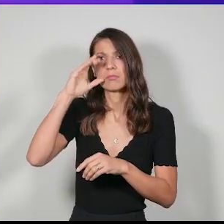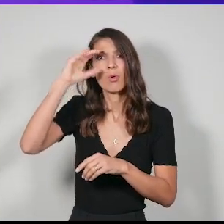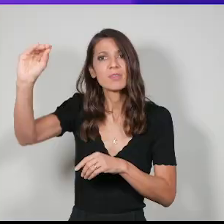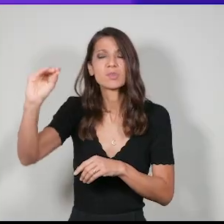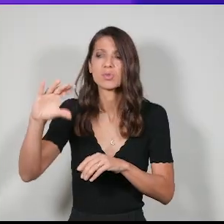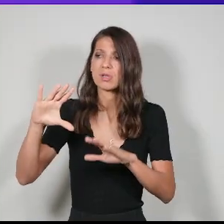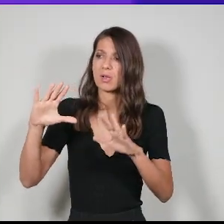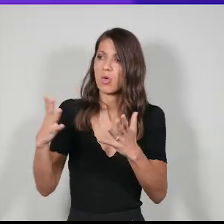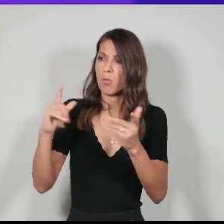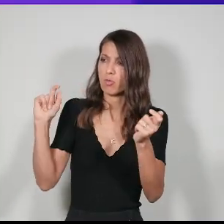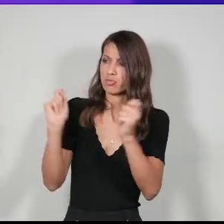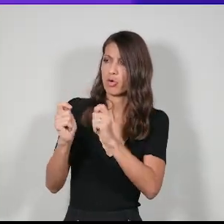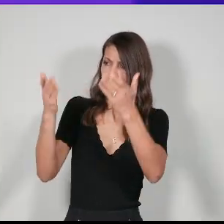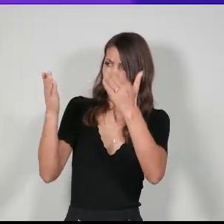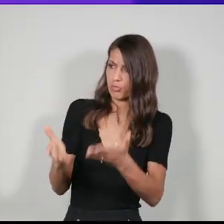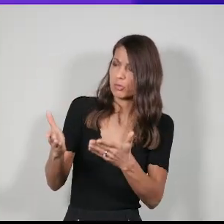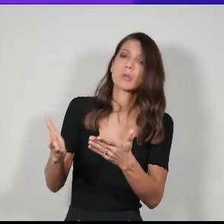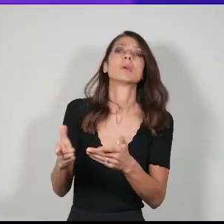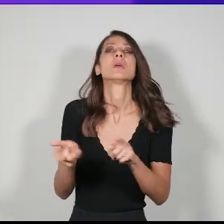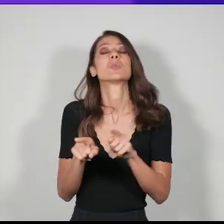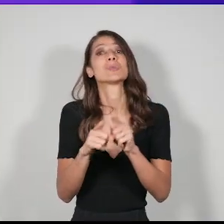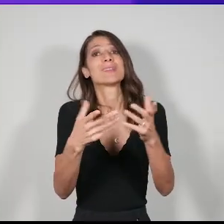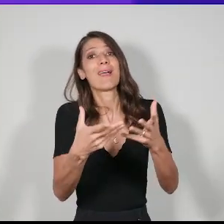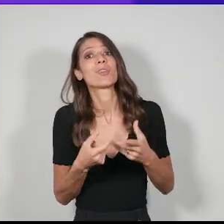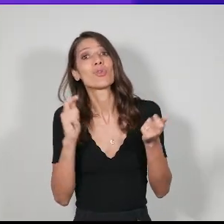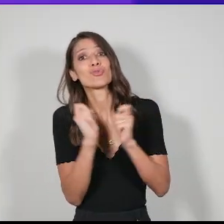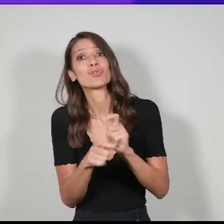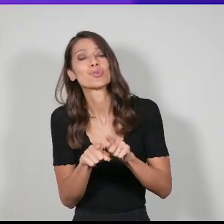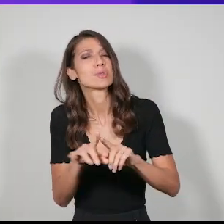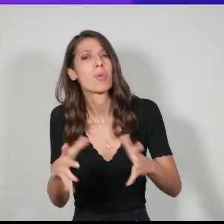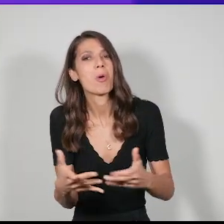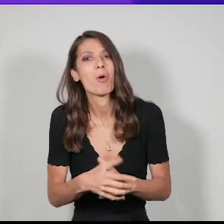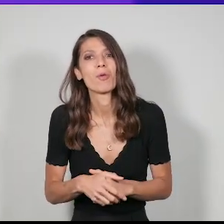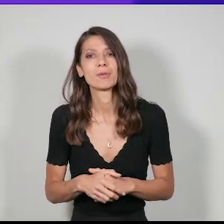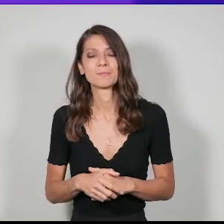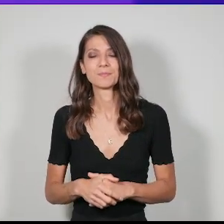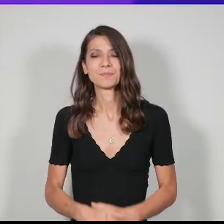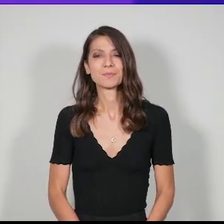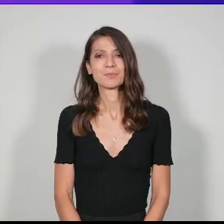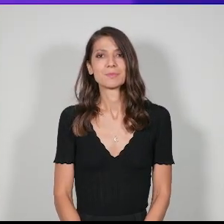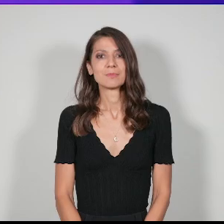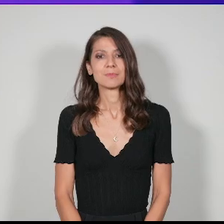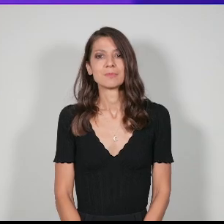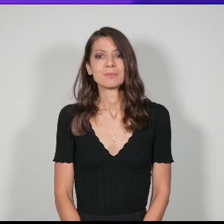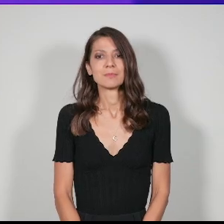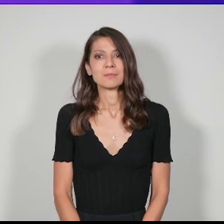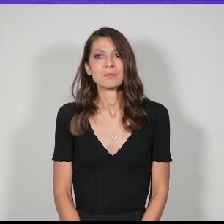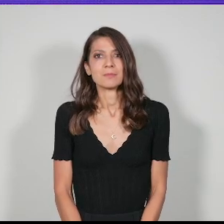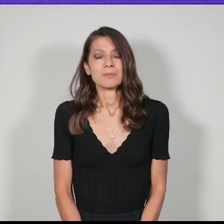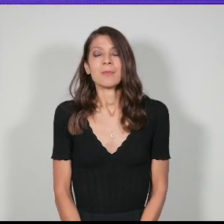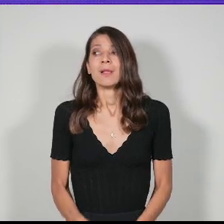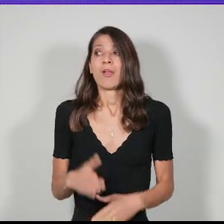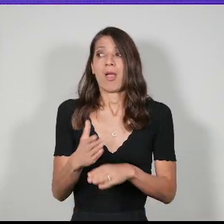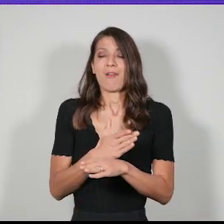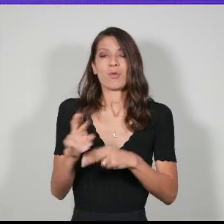notion aussi de l'accueil qui est très soutenante dans les expériences qu'on a vues. Alors, peut-être qu'avant de répondre à ça, je